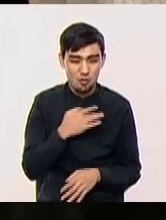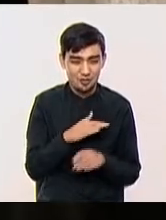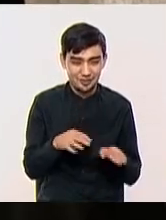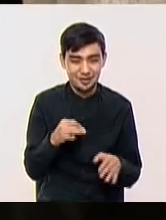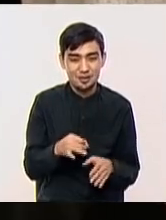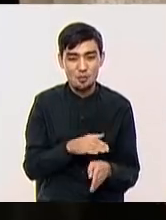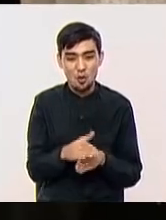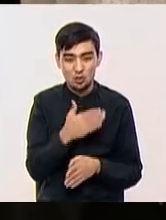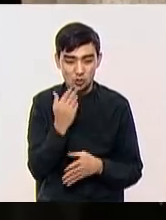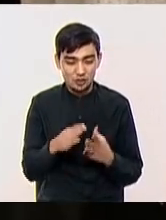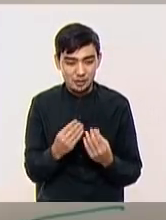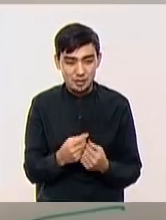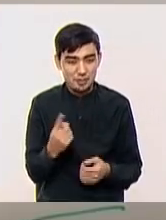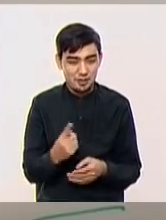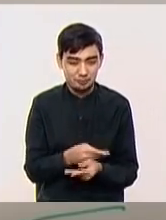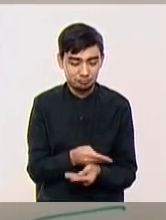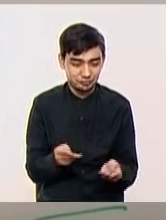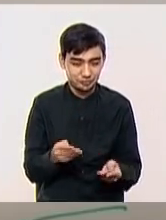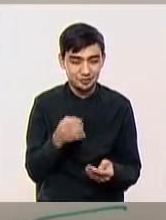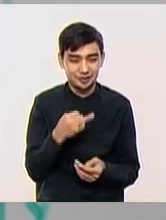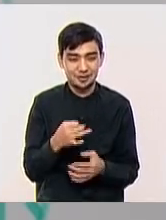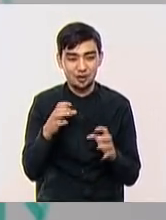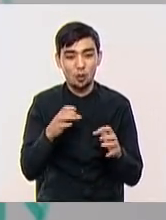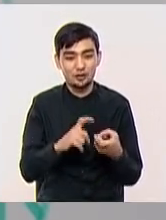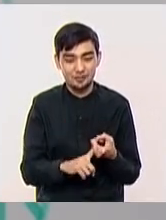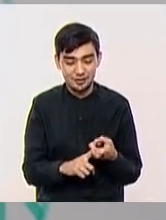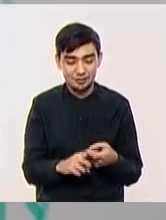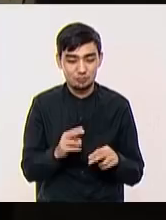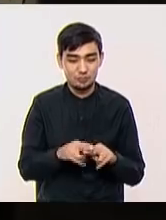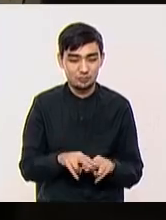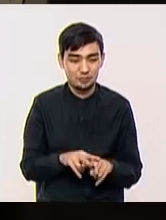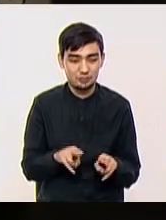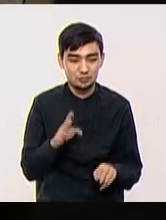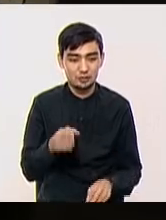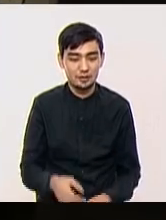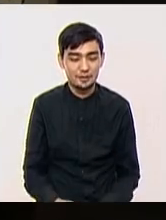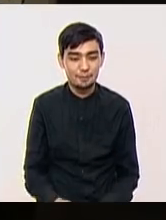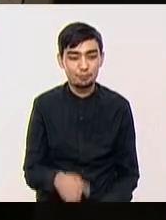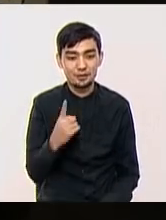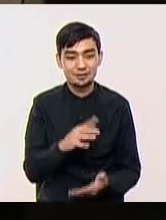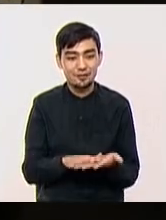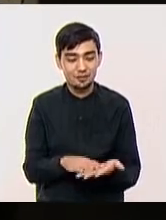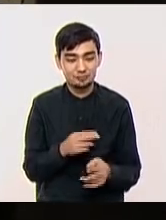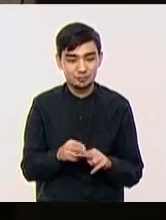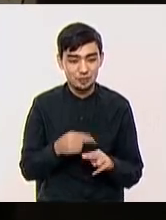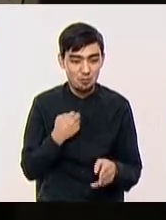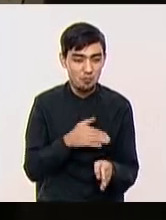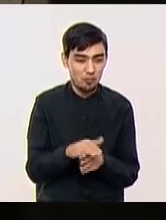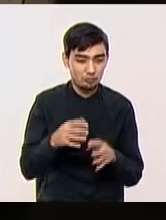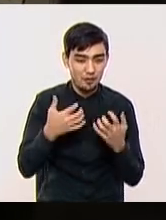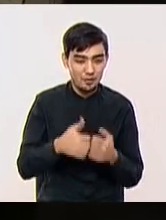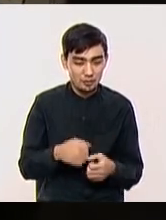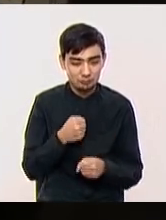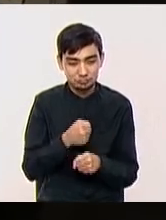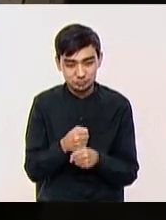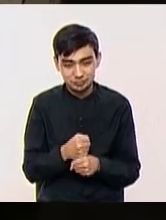емес отбасыларға басымдық беріледі дейді. Тұрғын үй заңы бойынша солай екен. Бір айдың ішінде біз жүйені толықтай автоматты түрде